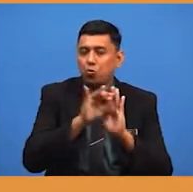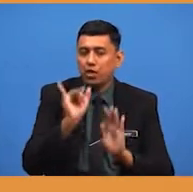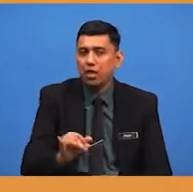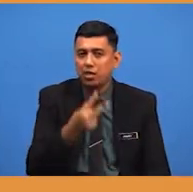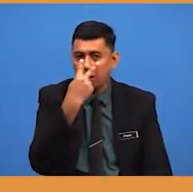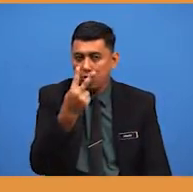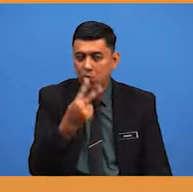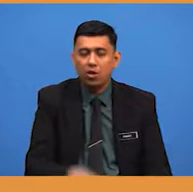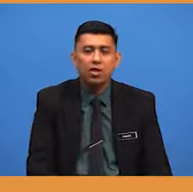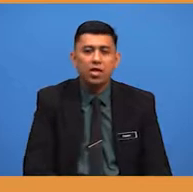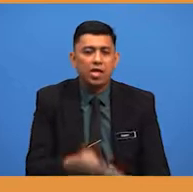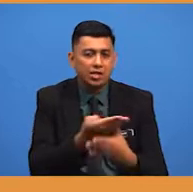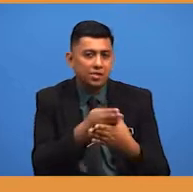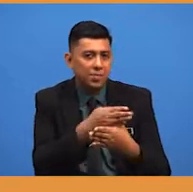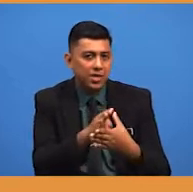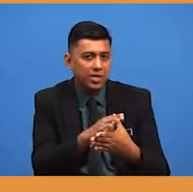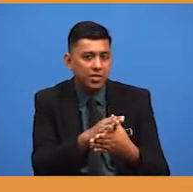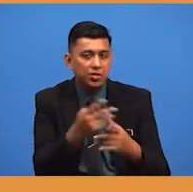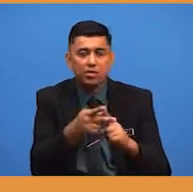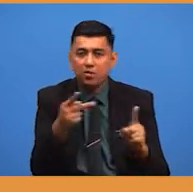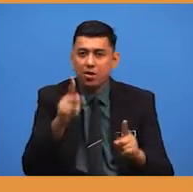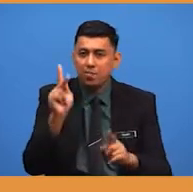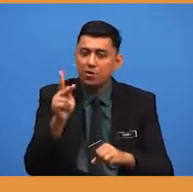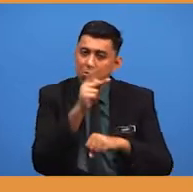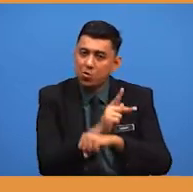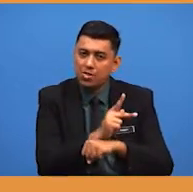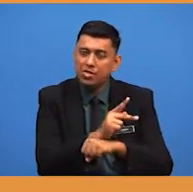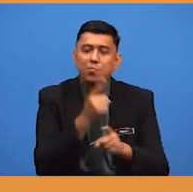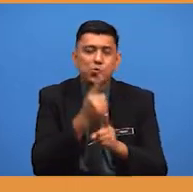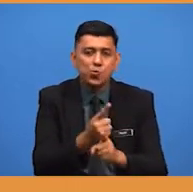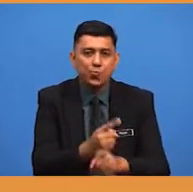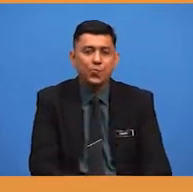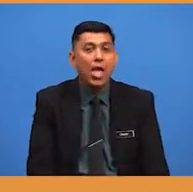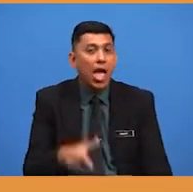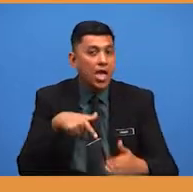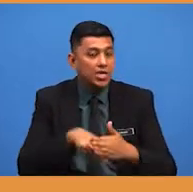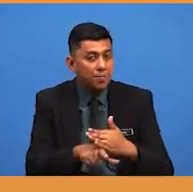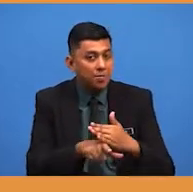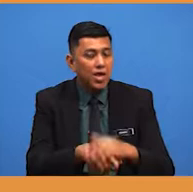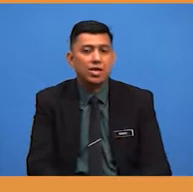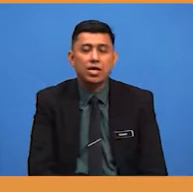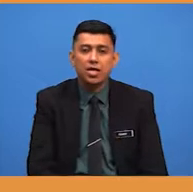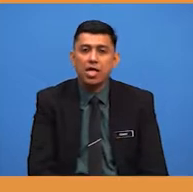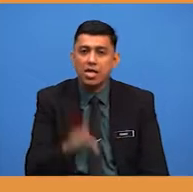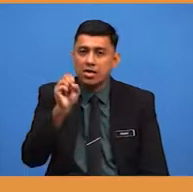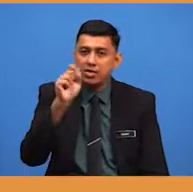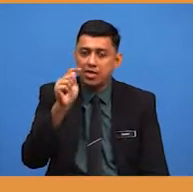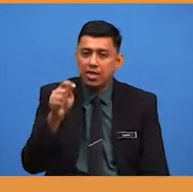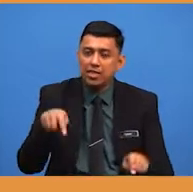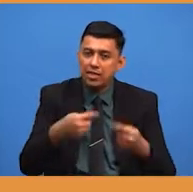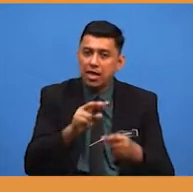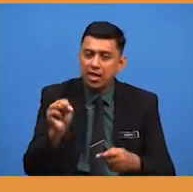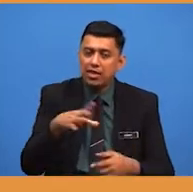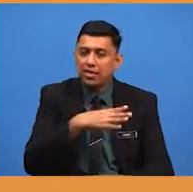ini hanyalah sebahagian daripada sudokod sebenar yang melibatkan set tindakan dan